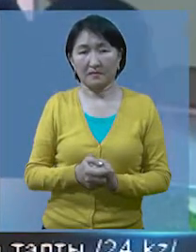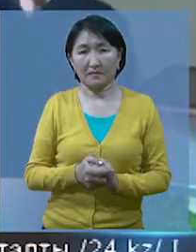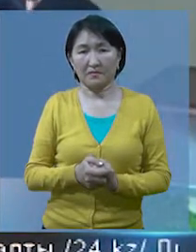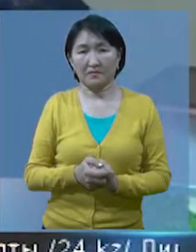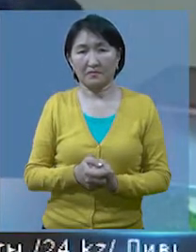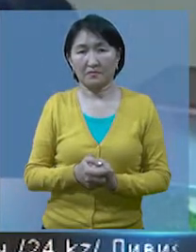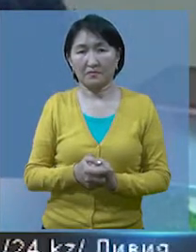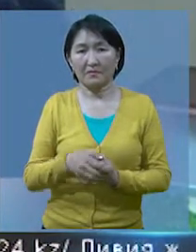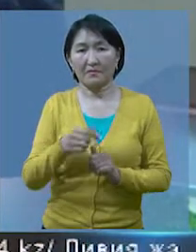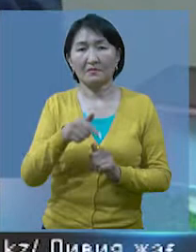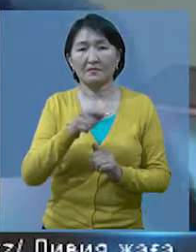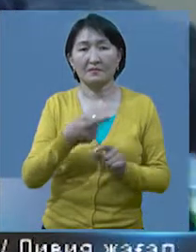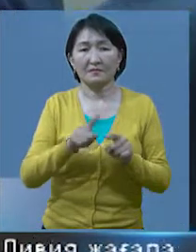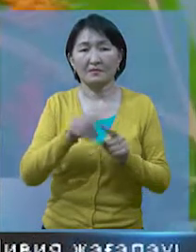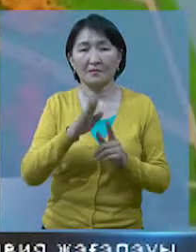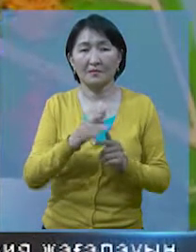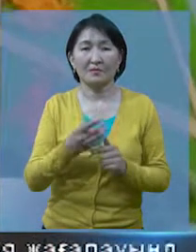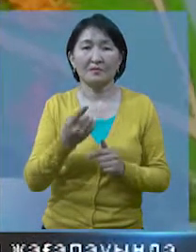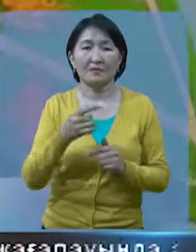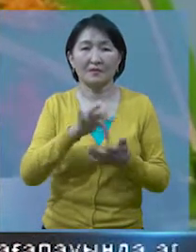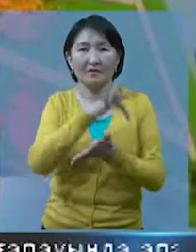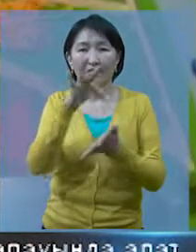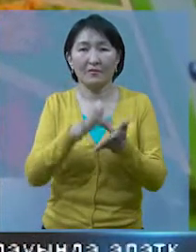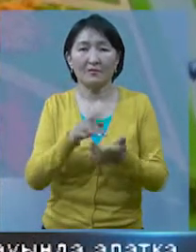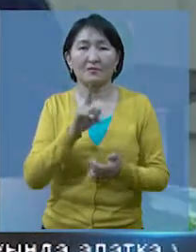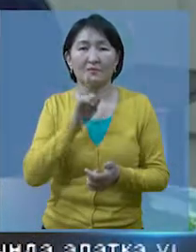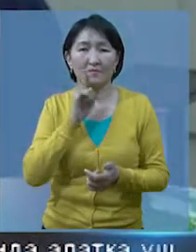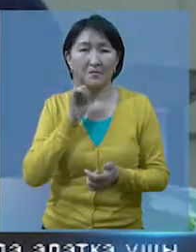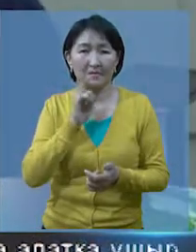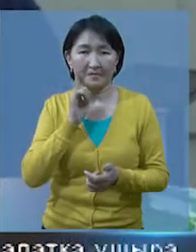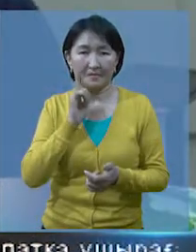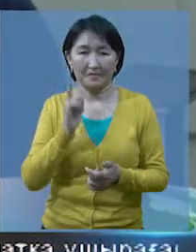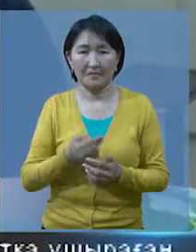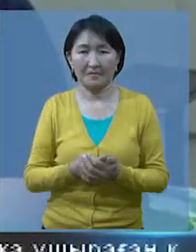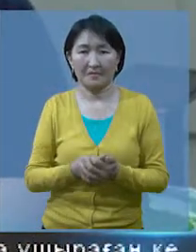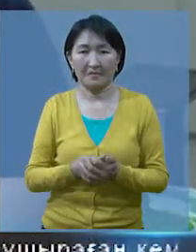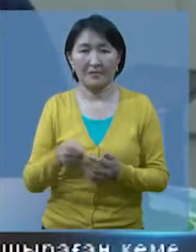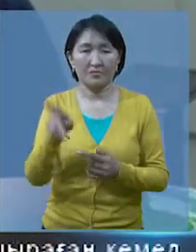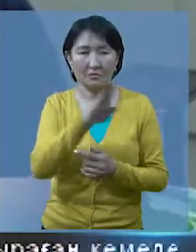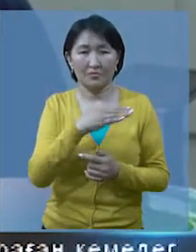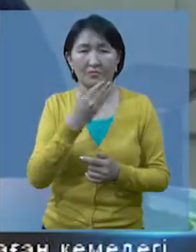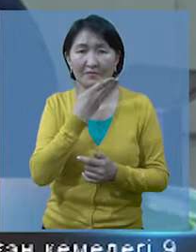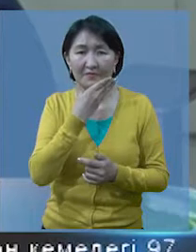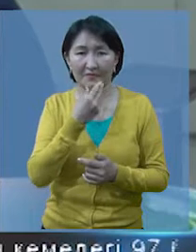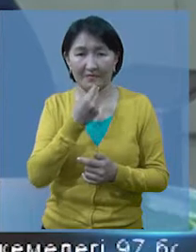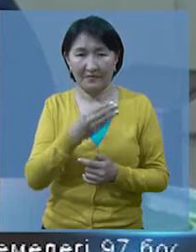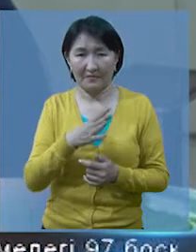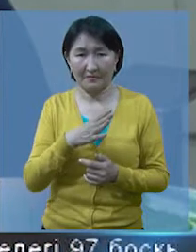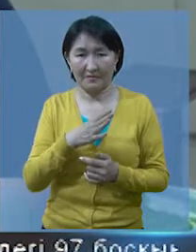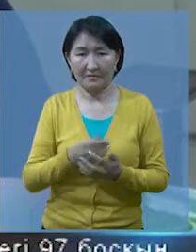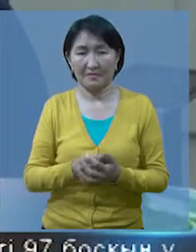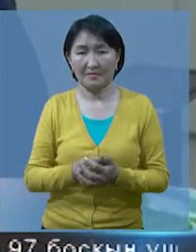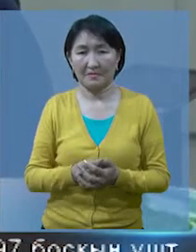кеткендей, жастар қаласы деп атап отырмыз. Жастар қаласы салынады бұл жерге. Үйлердің сәулеттілік жағына үлкен көңіл бөліп